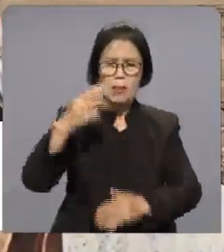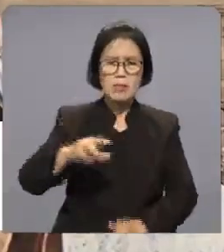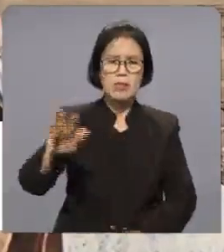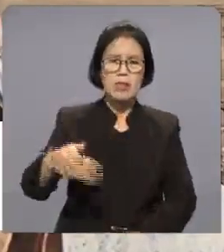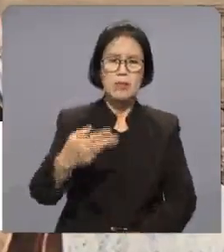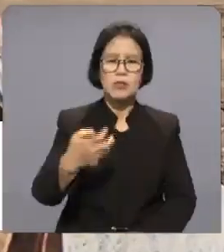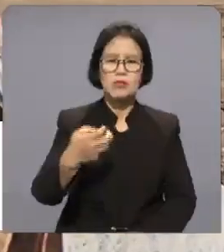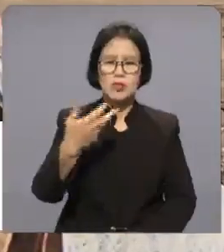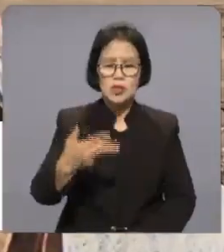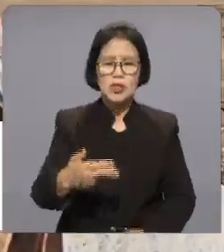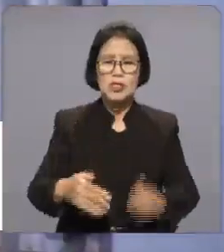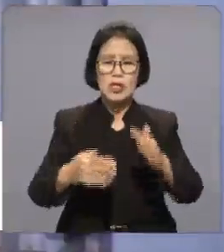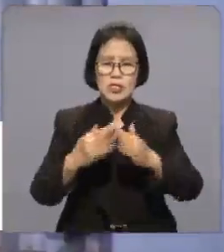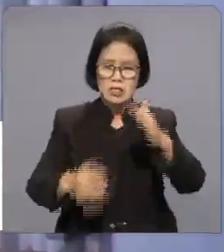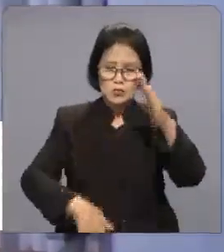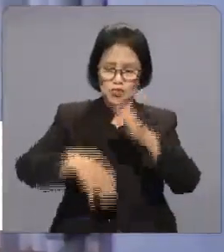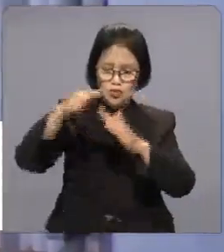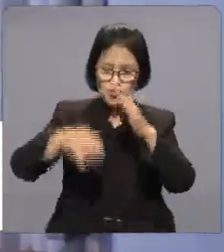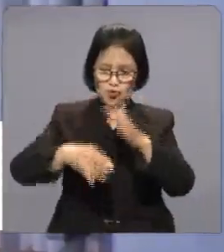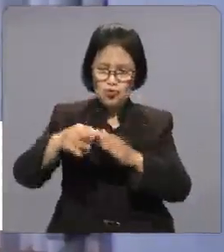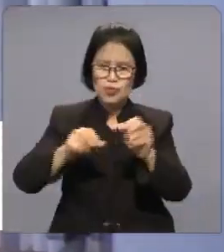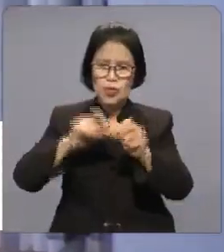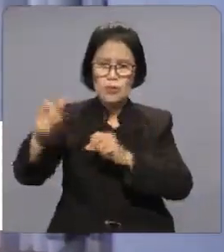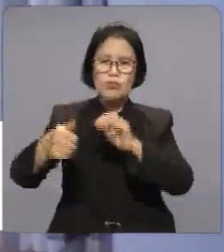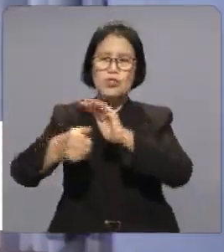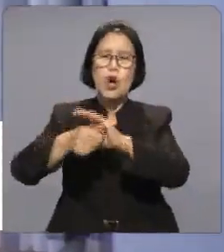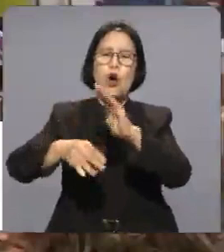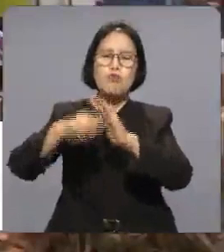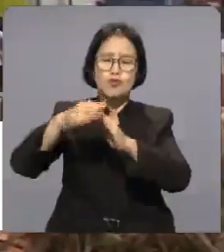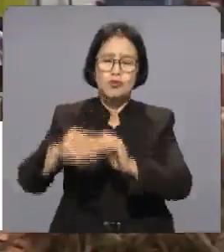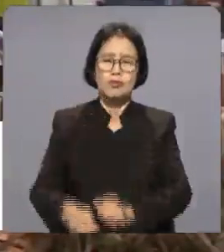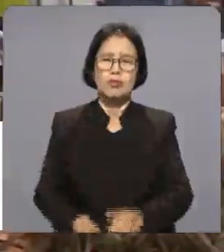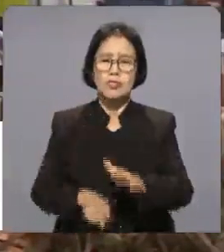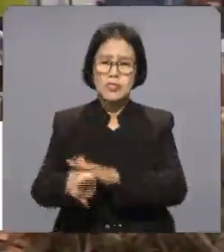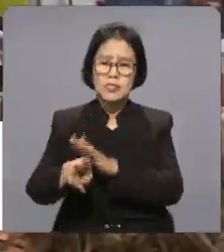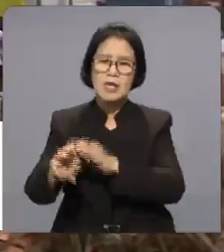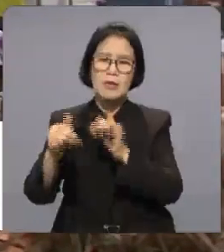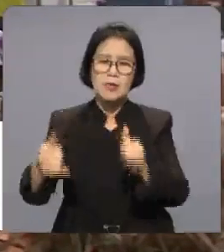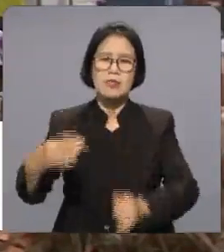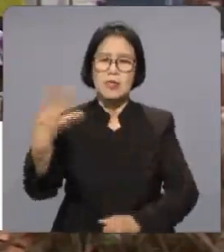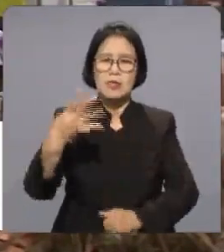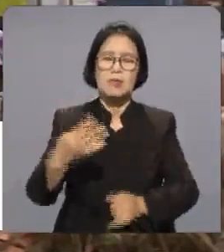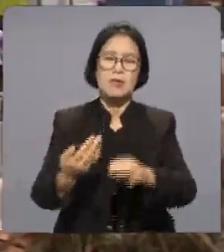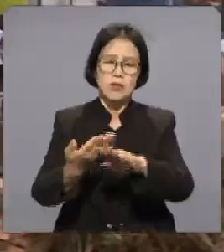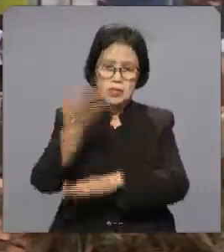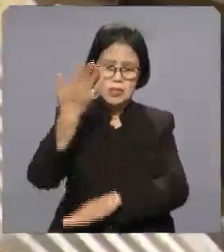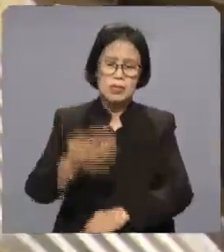8,328채가 침수됐는데 거의 경북 지역입니다. 이재민만 4천여 명을 웃돕니다.